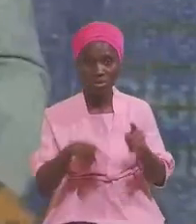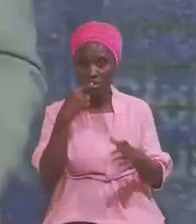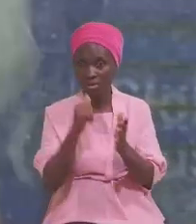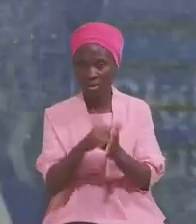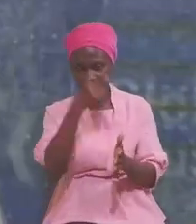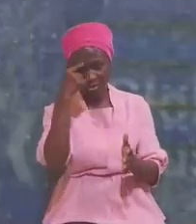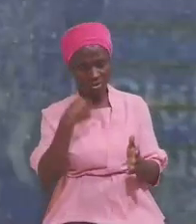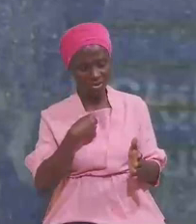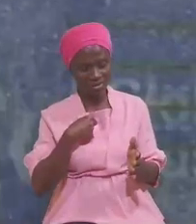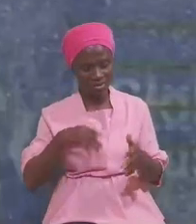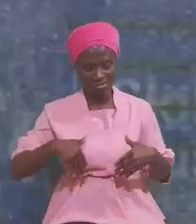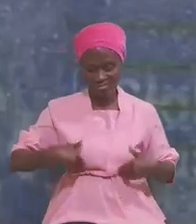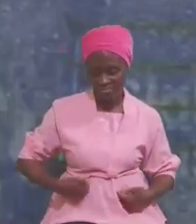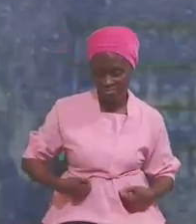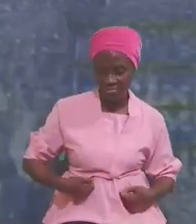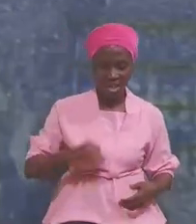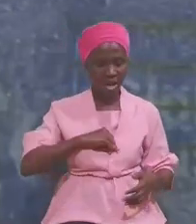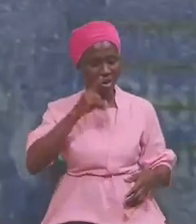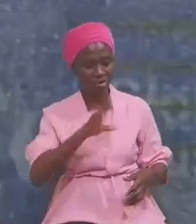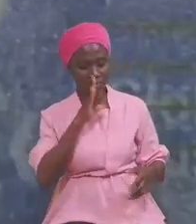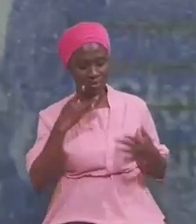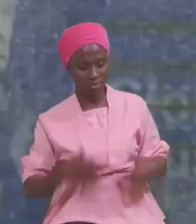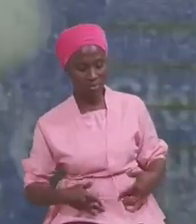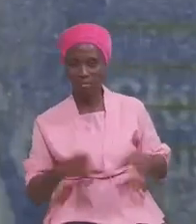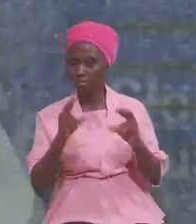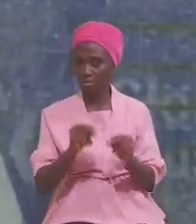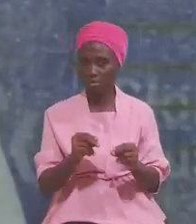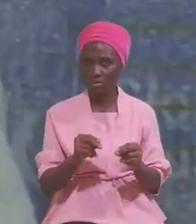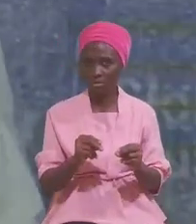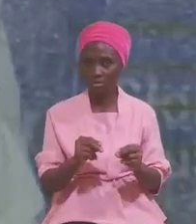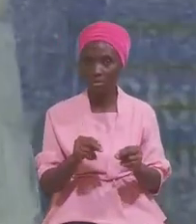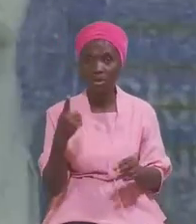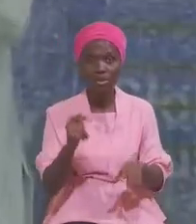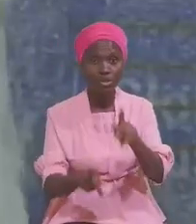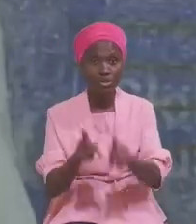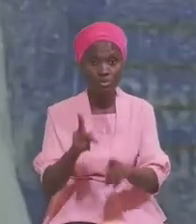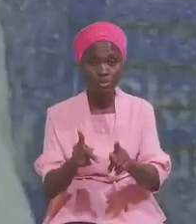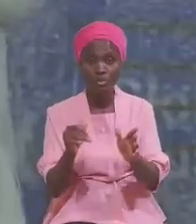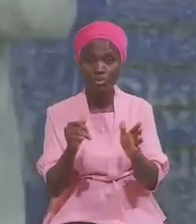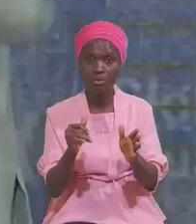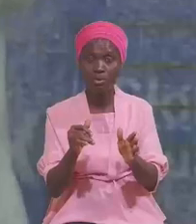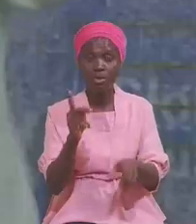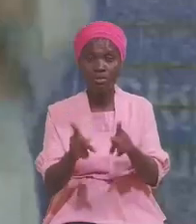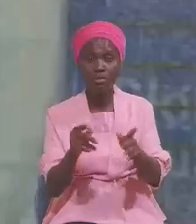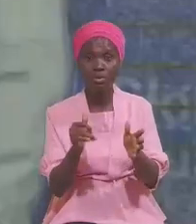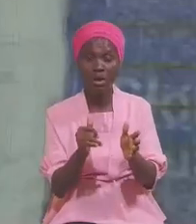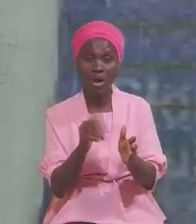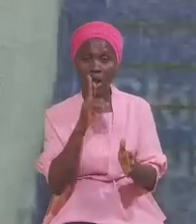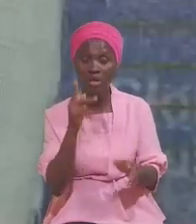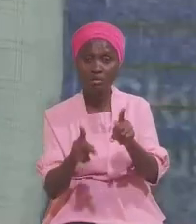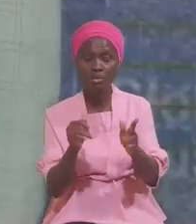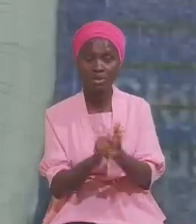fatiguent, mais ne se découragent pas. Tu ne veux pas dire que je suis fatigué, donc je vais me décourager. Non! Ce sont les gens